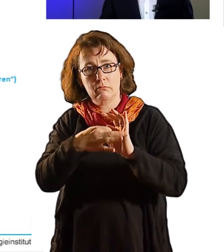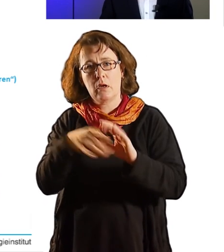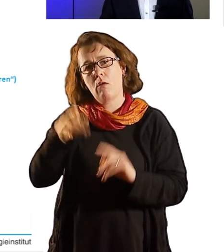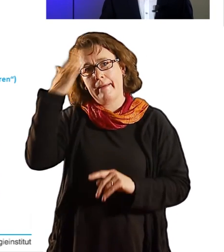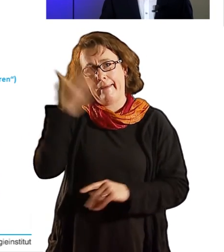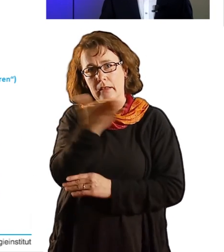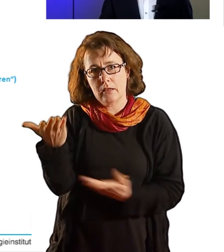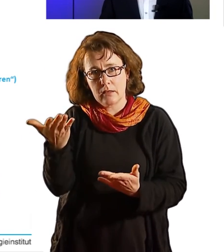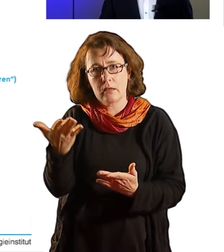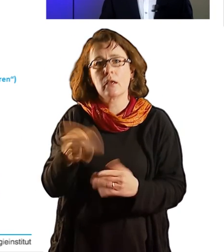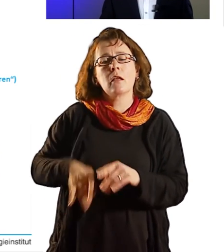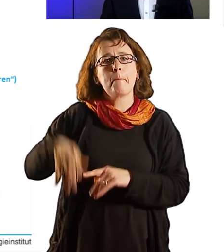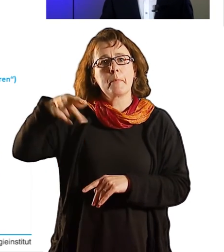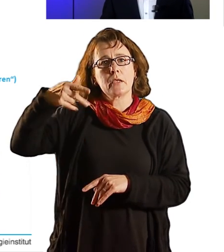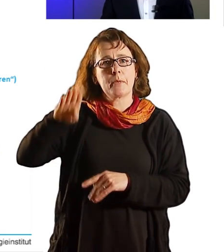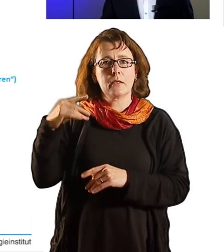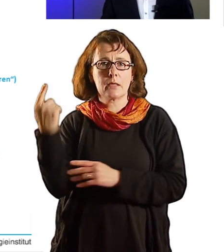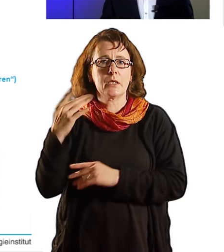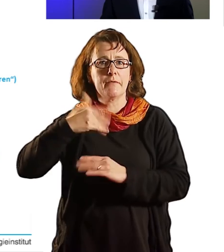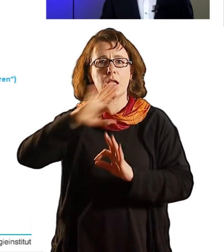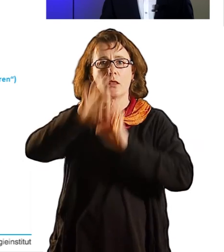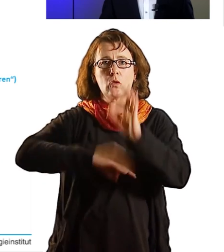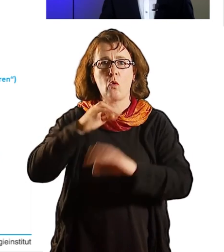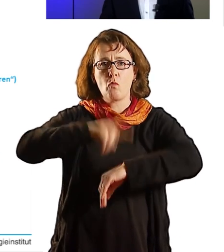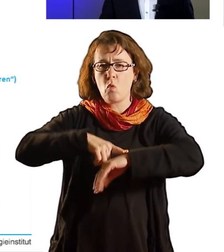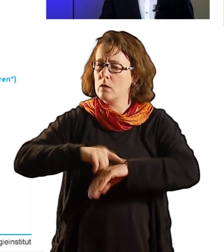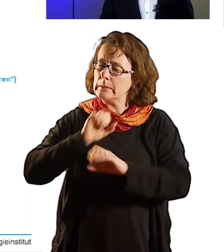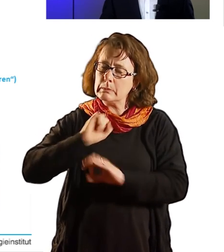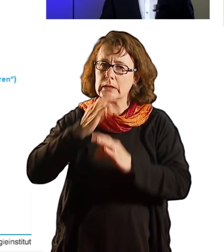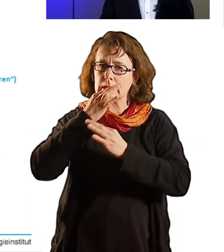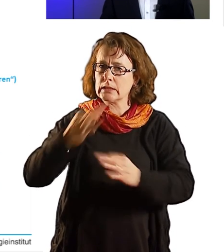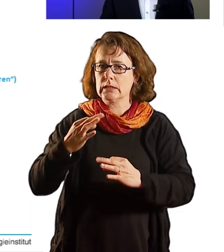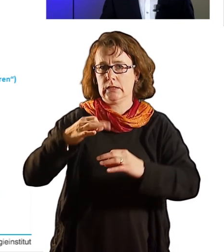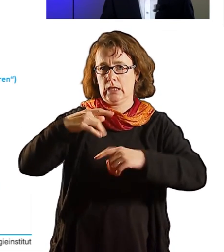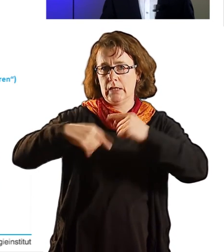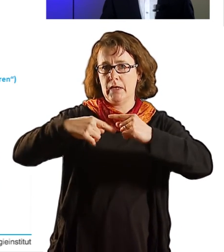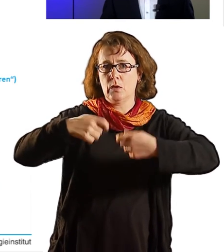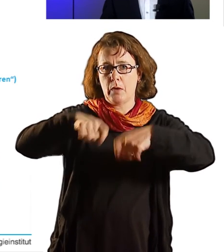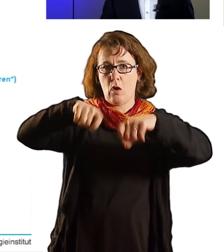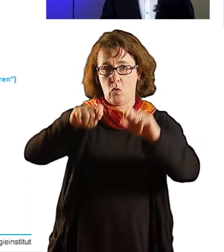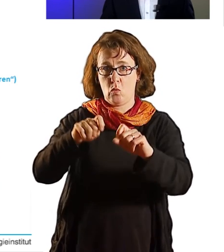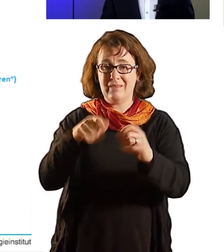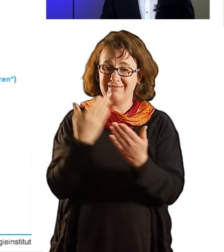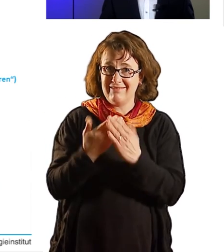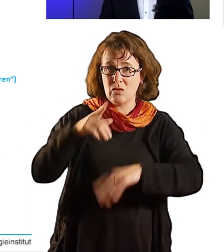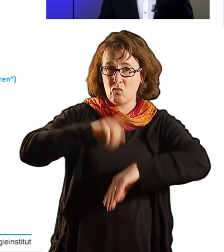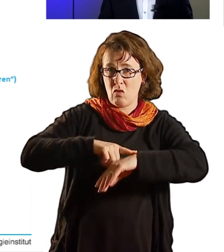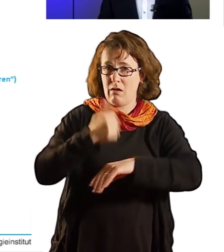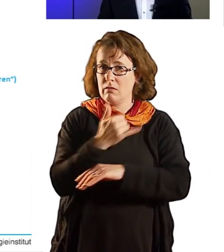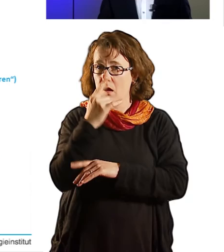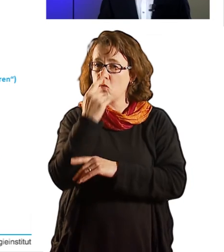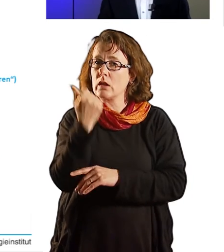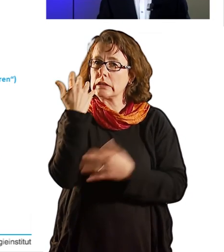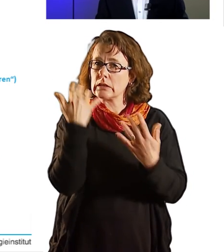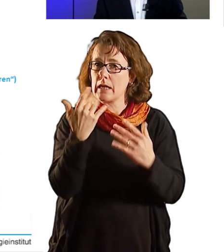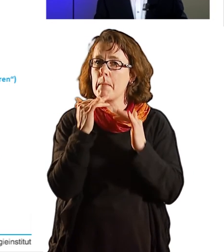auf hochgenauen Atomuhren, die in der PTB entwickelt und betrieben werden. Diese Atomuhren gehen in einem Jahr lediglich um 10 Milliardstel Sekunden